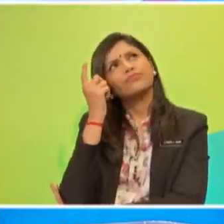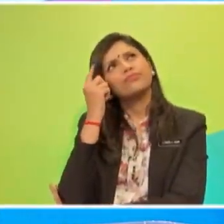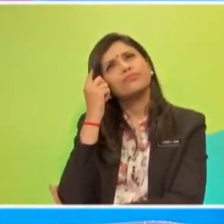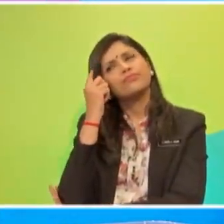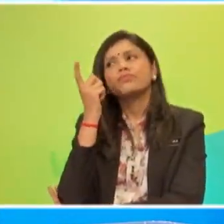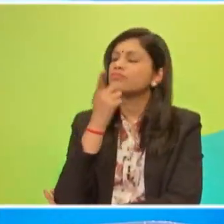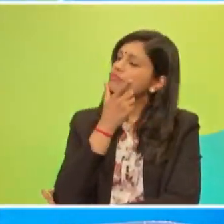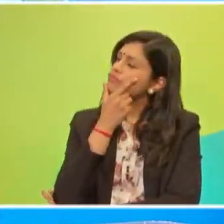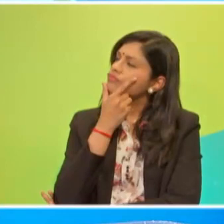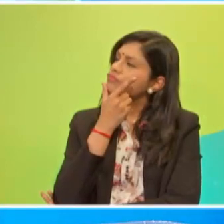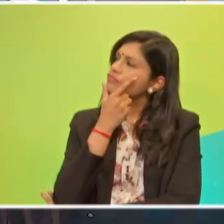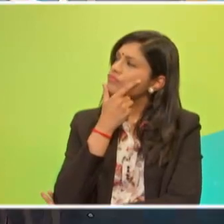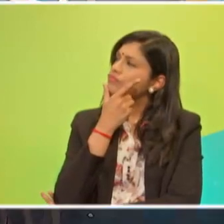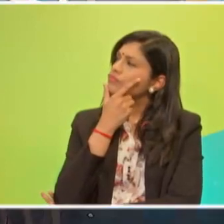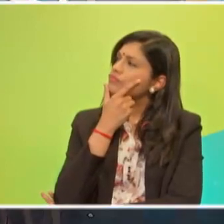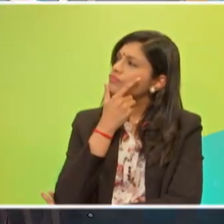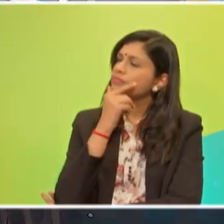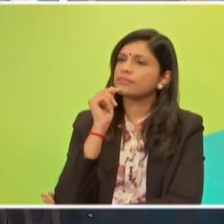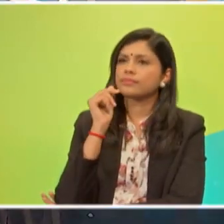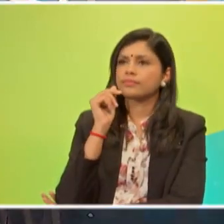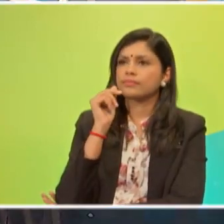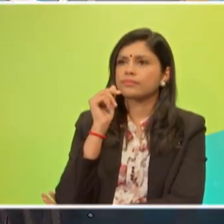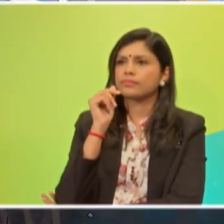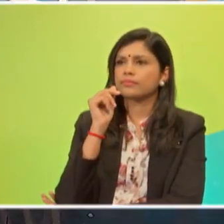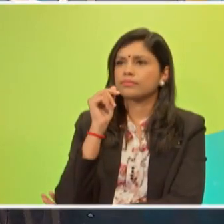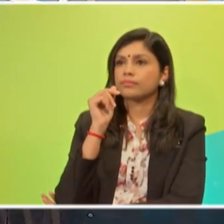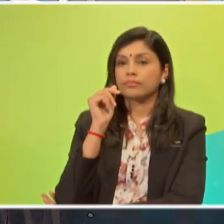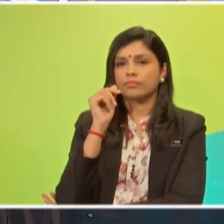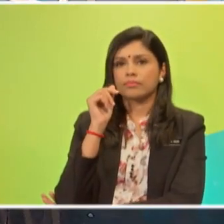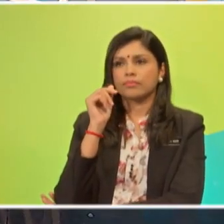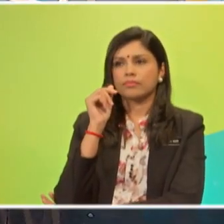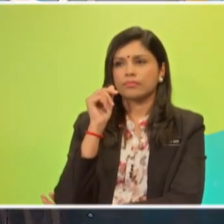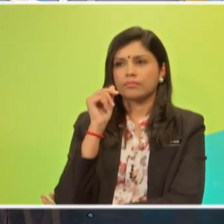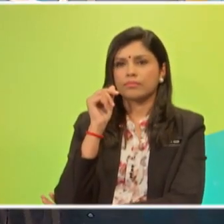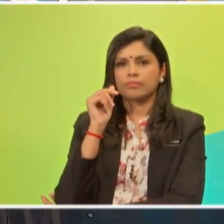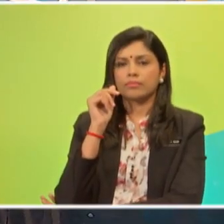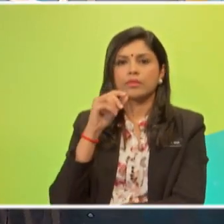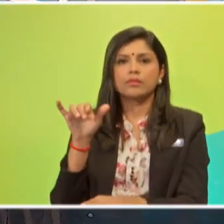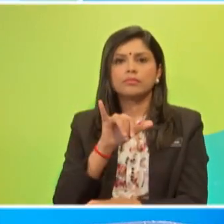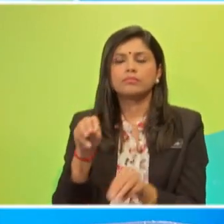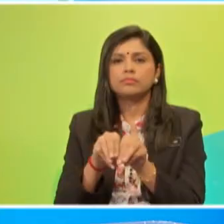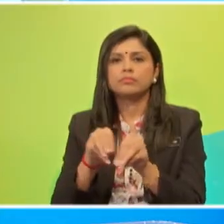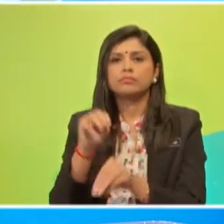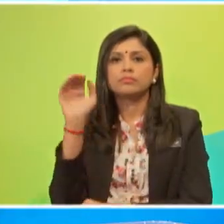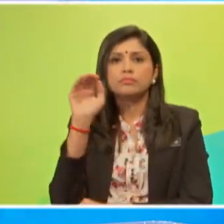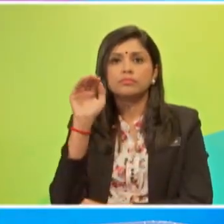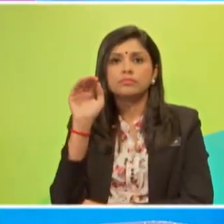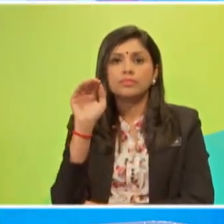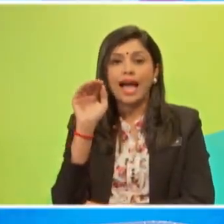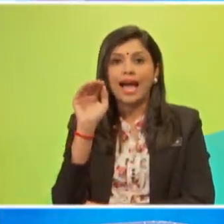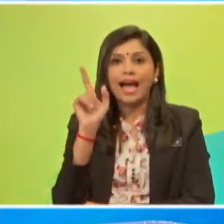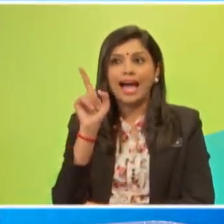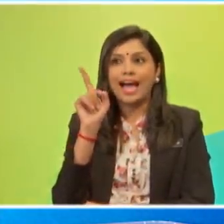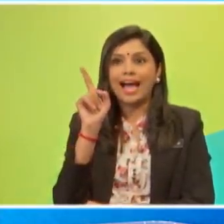Yang ni ke, cikgu? Nombor tiga. Buncit atas, buncit bawah. Betul tak? Nombor tiga. Yang ini lah tengok.